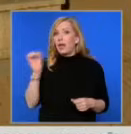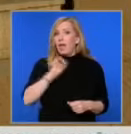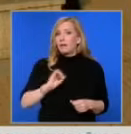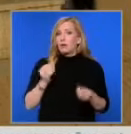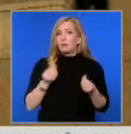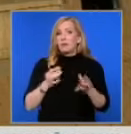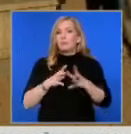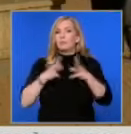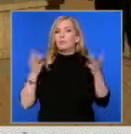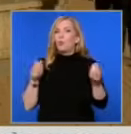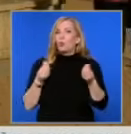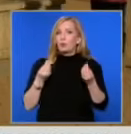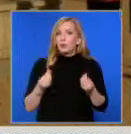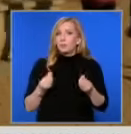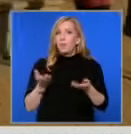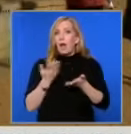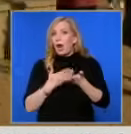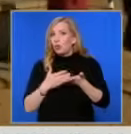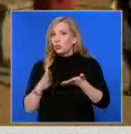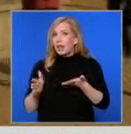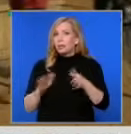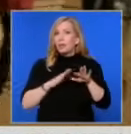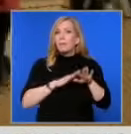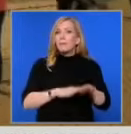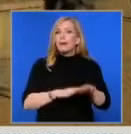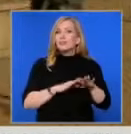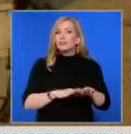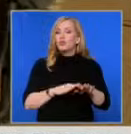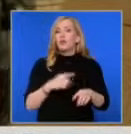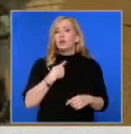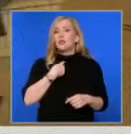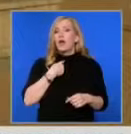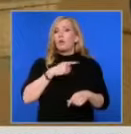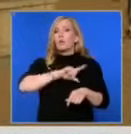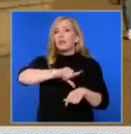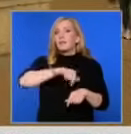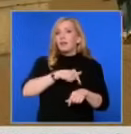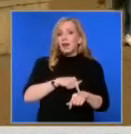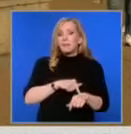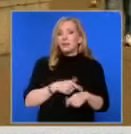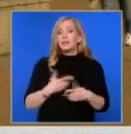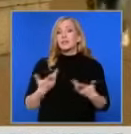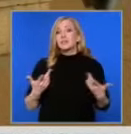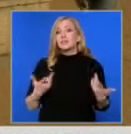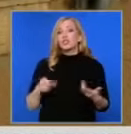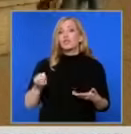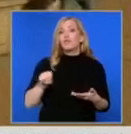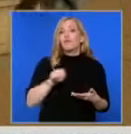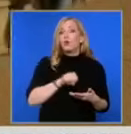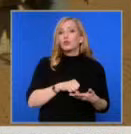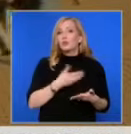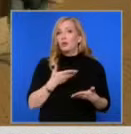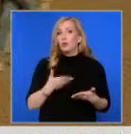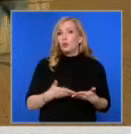сума. Отделно и самия престой и загубата на време също така водят до